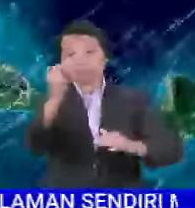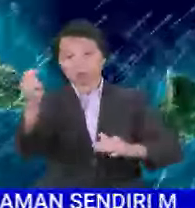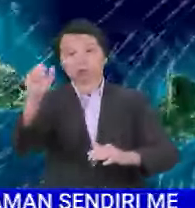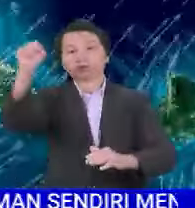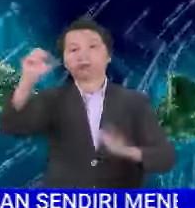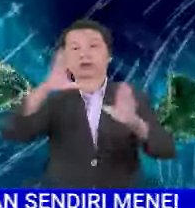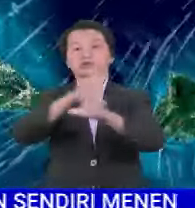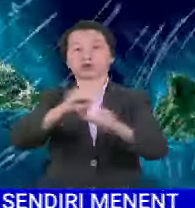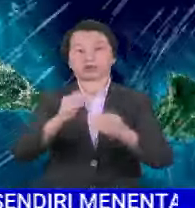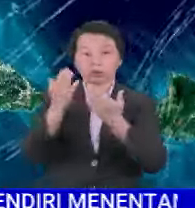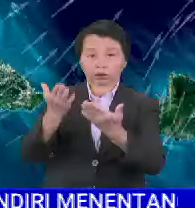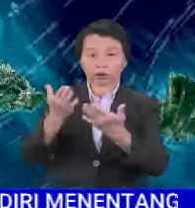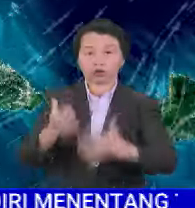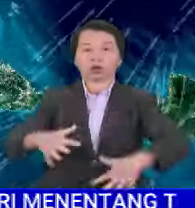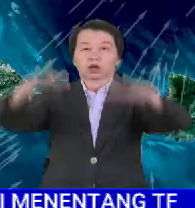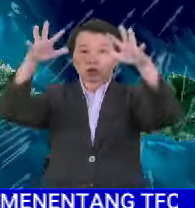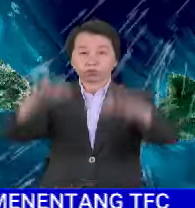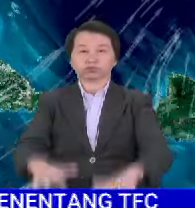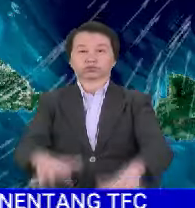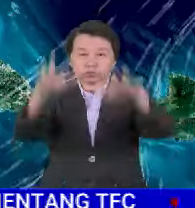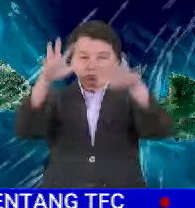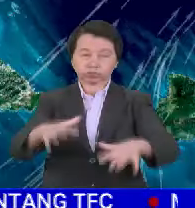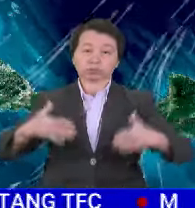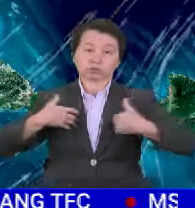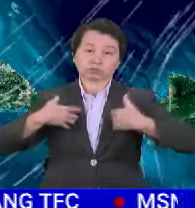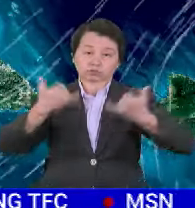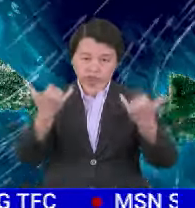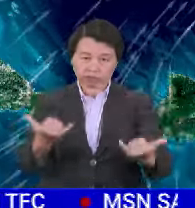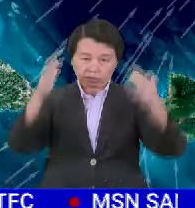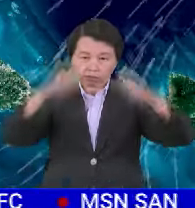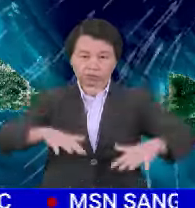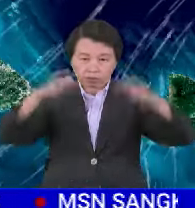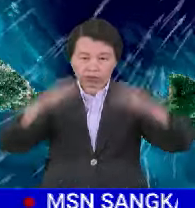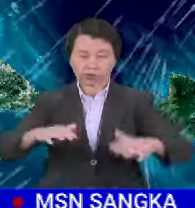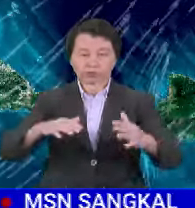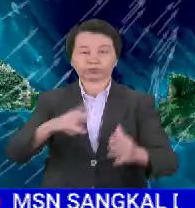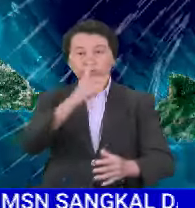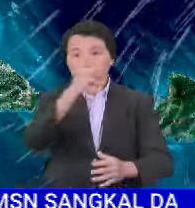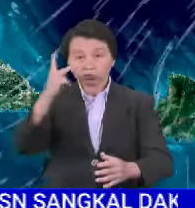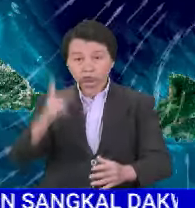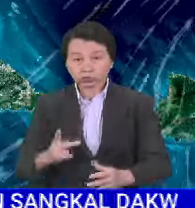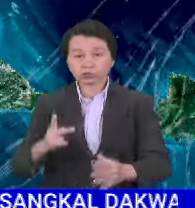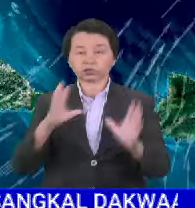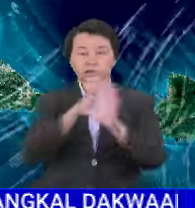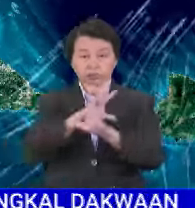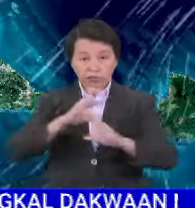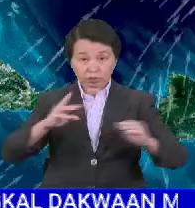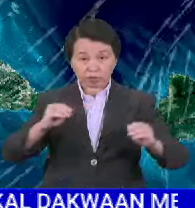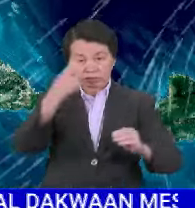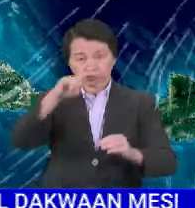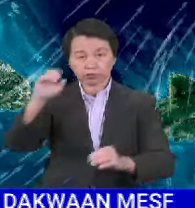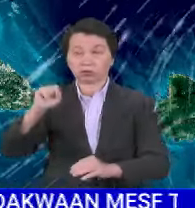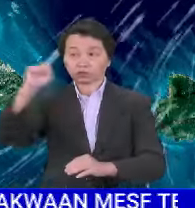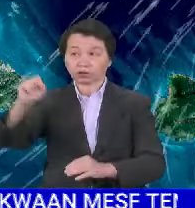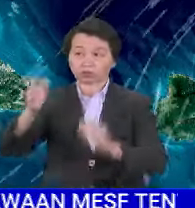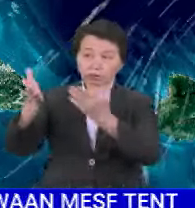kita dapat lihat keadaan hujan lebat masih lagi sedang berlaku melibatkan kawasan barat, terutamanya di sekitar Kuching negeri Sarawak, manakala bagi negeri Sabah